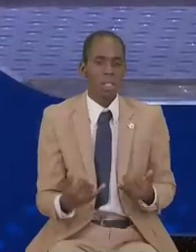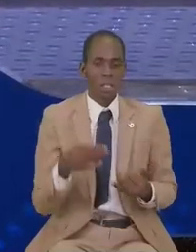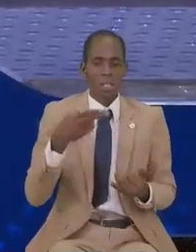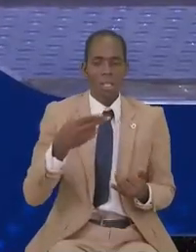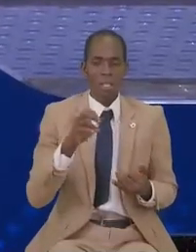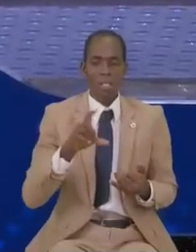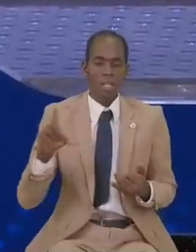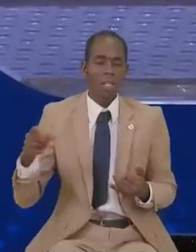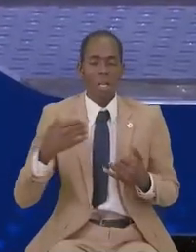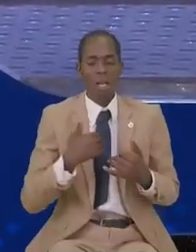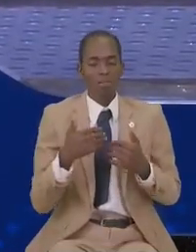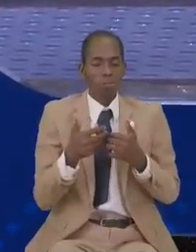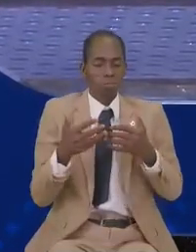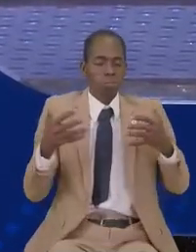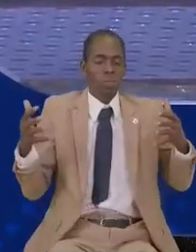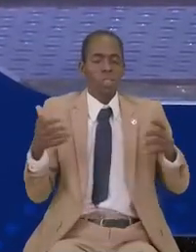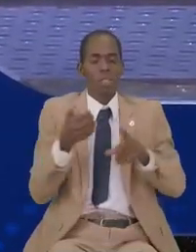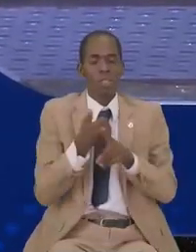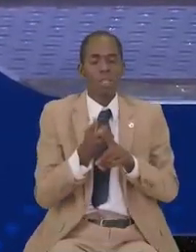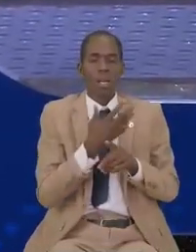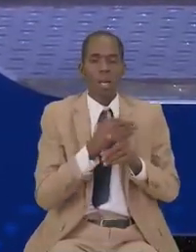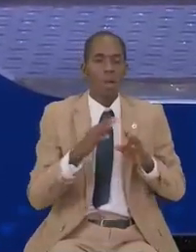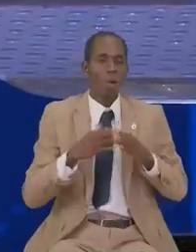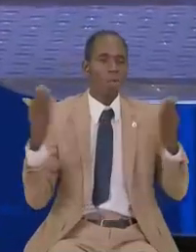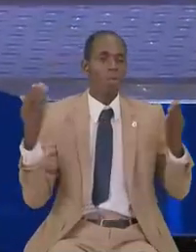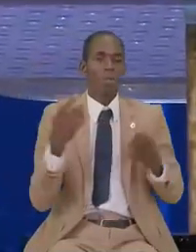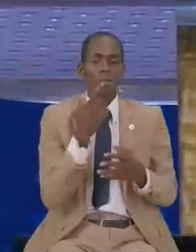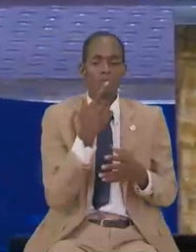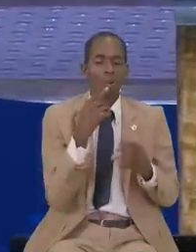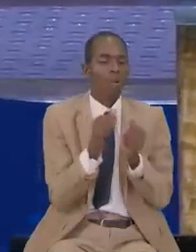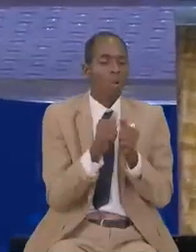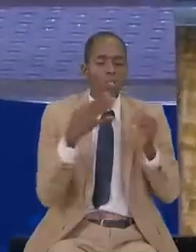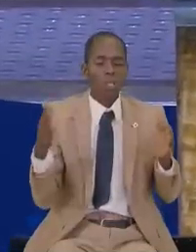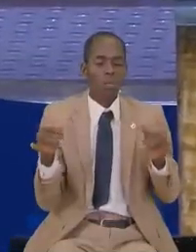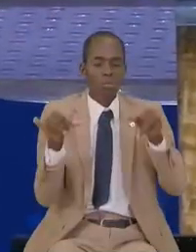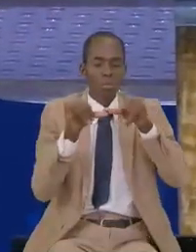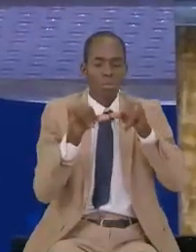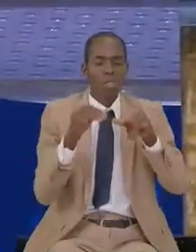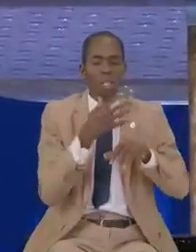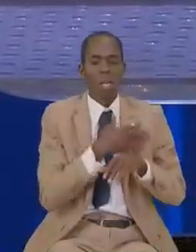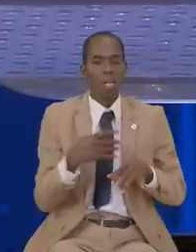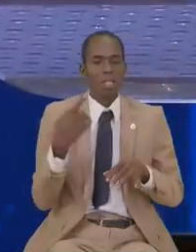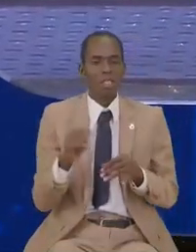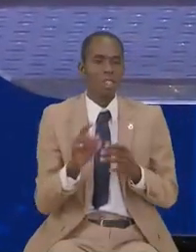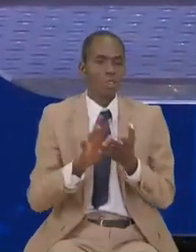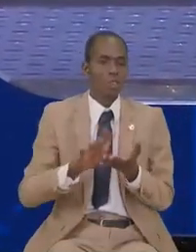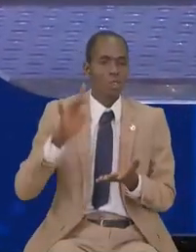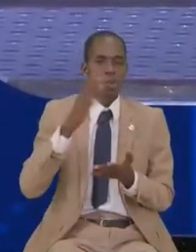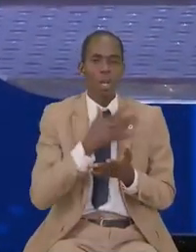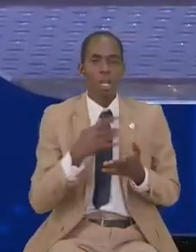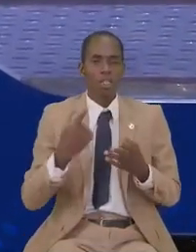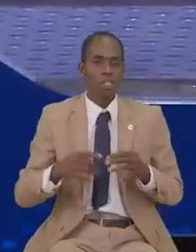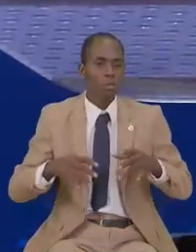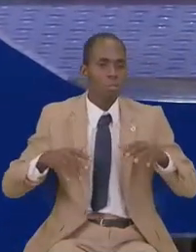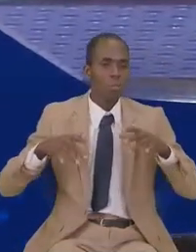bouche, élargit sa gueule, outre mesure. Alors descendent la magnificence et la